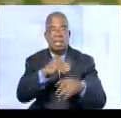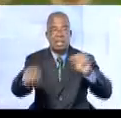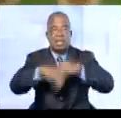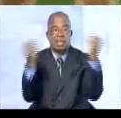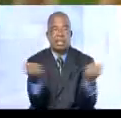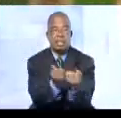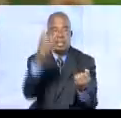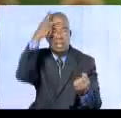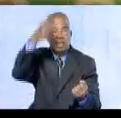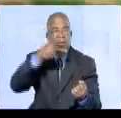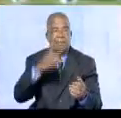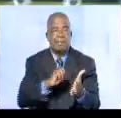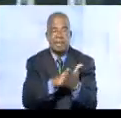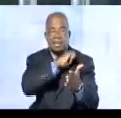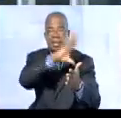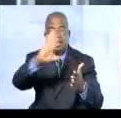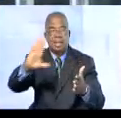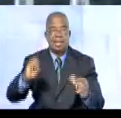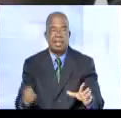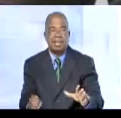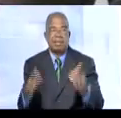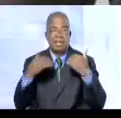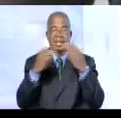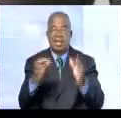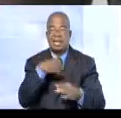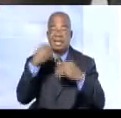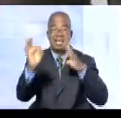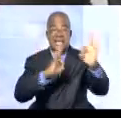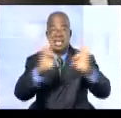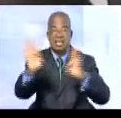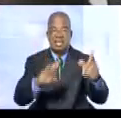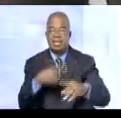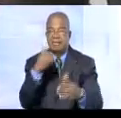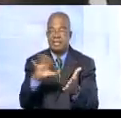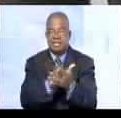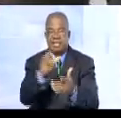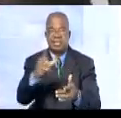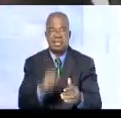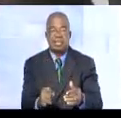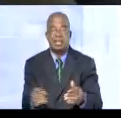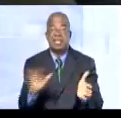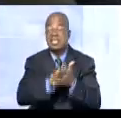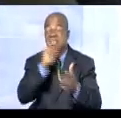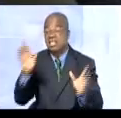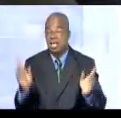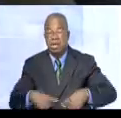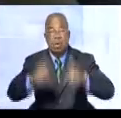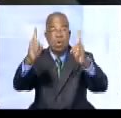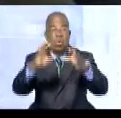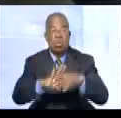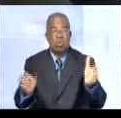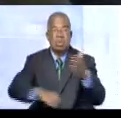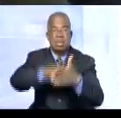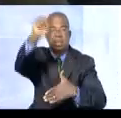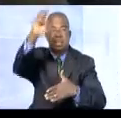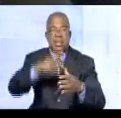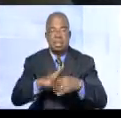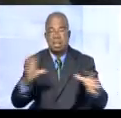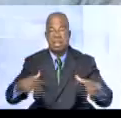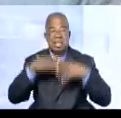Bernard, au cours de sa communication. C'était à l'occasion du séminaire de renforcement des capacités initié par